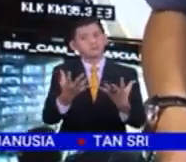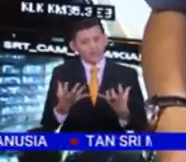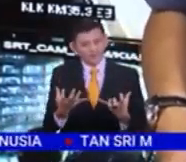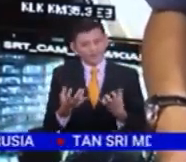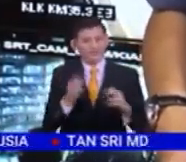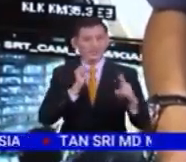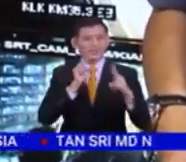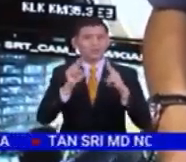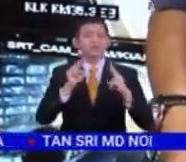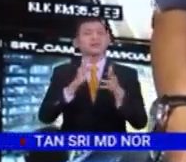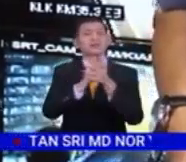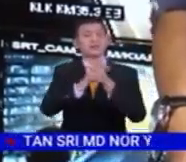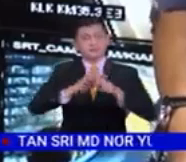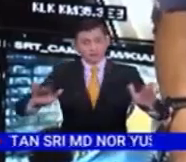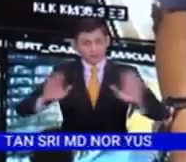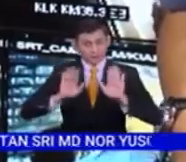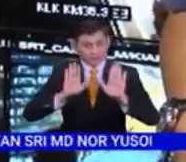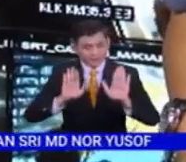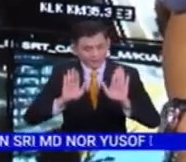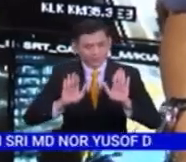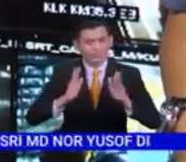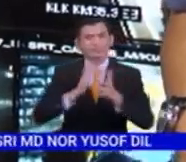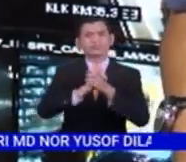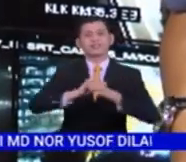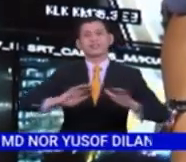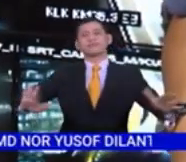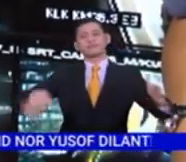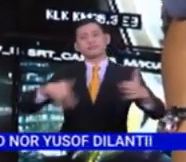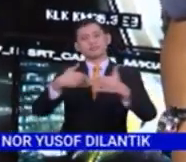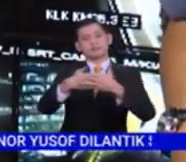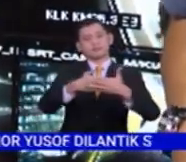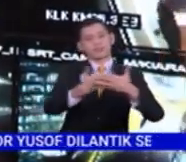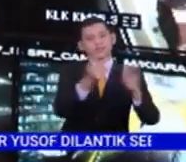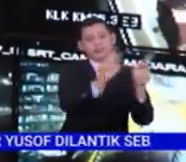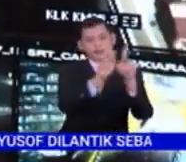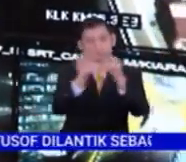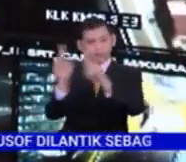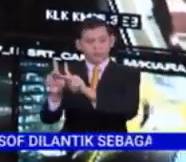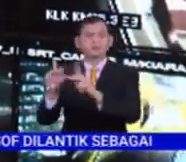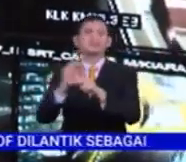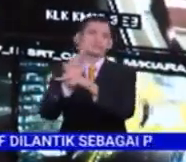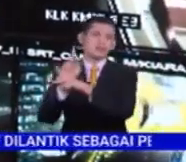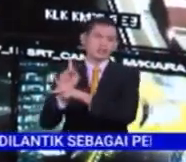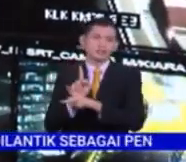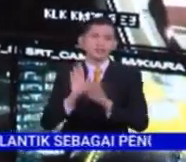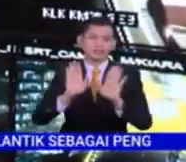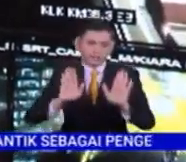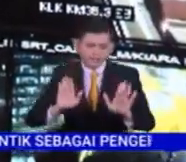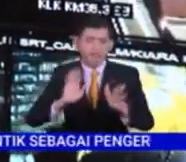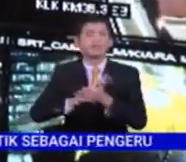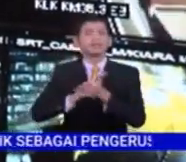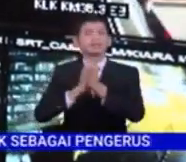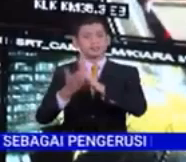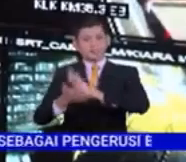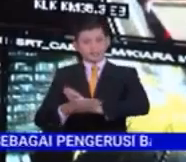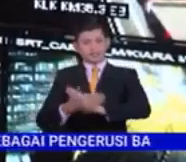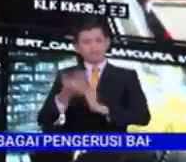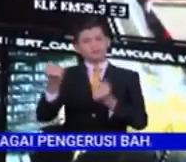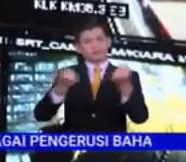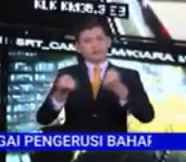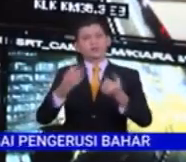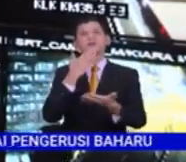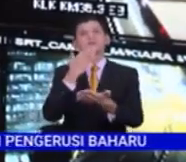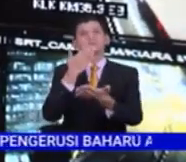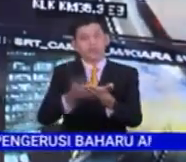mengucapkan selamat hati-hati selamat sampai ke destinasi patuh lihat laju dan Pandu berhati-hati dan jadilah teman yang bernama salam aidilfitri